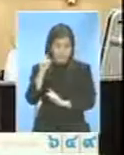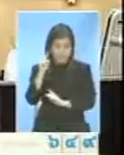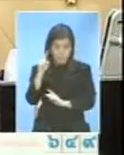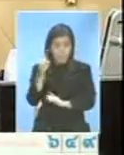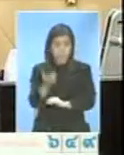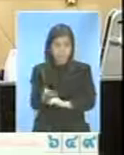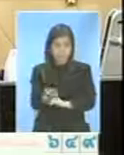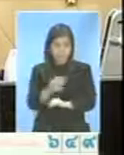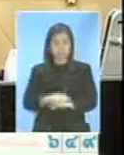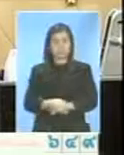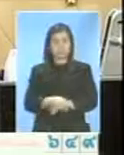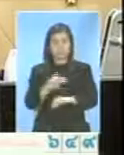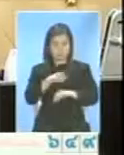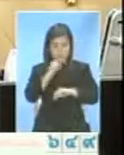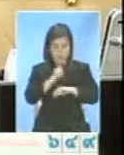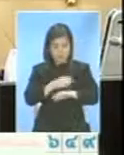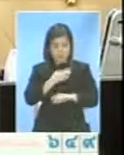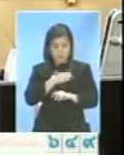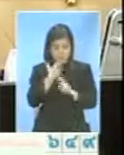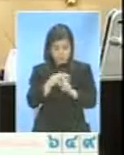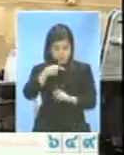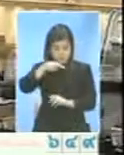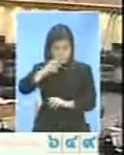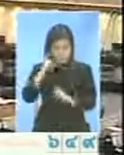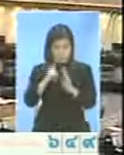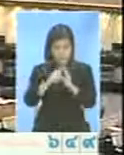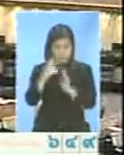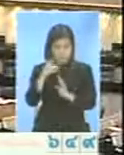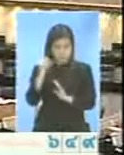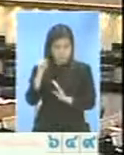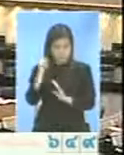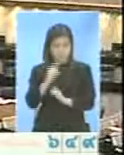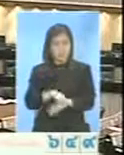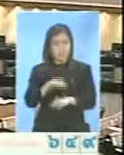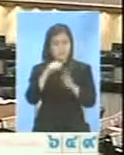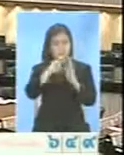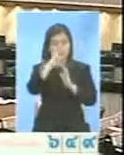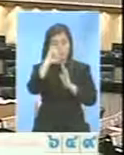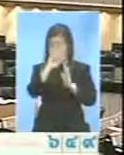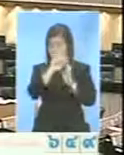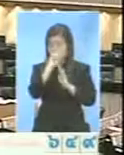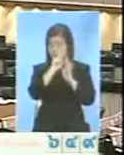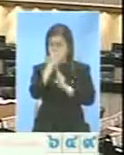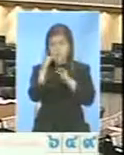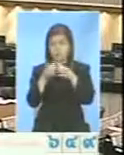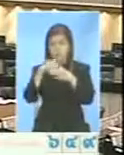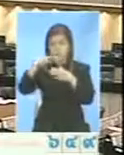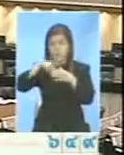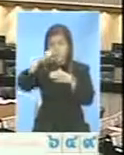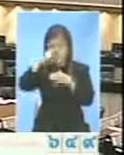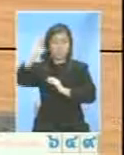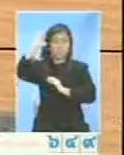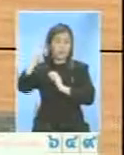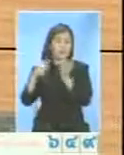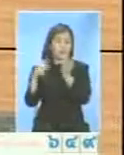ที่เสนอคำแปรยติคือ19เมษายนไปแล้วนะครับแต่ทั้งสองท่านนะทั้งคุณชวนทั้งคุณนิพิธก็บอกว่าไม่ใช่เลยมันเป็นความเข้าใจผิดของ